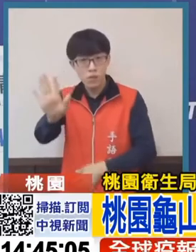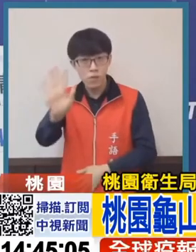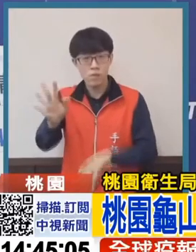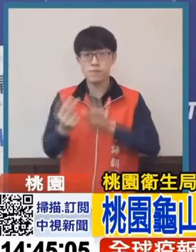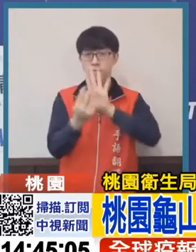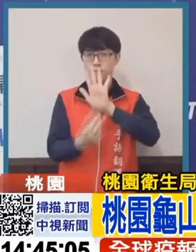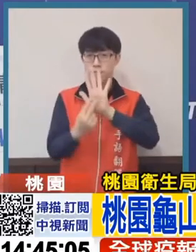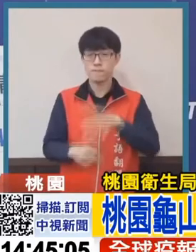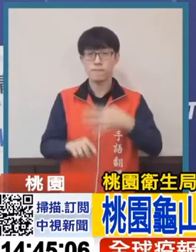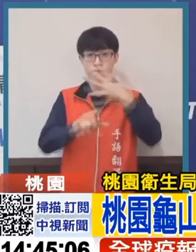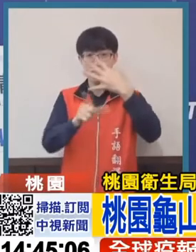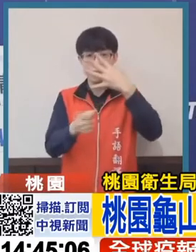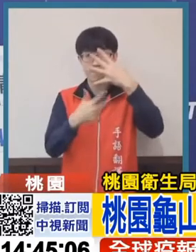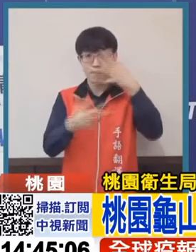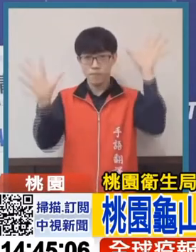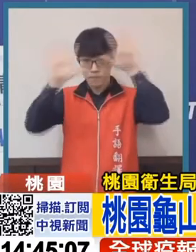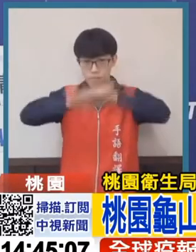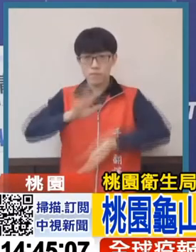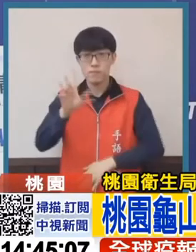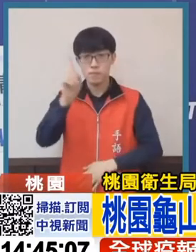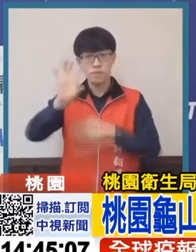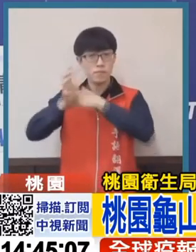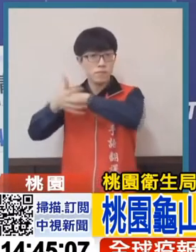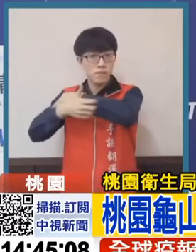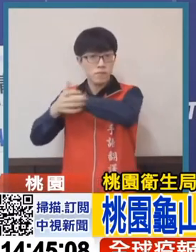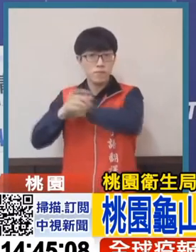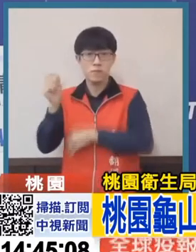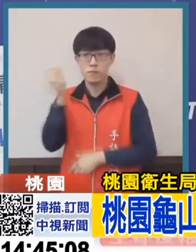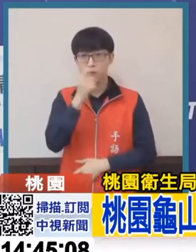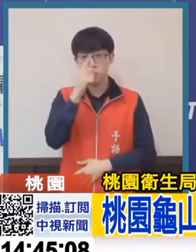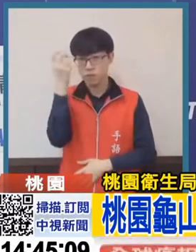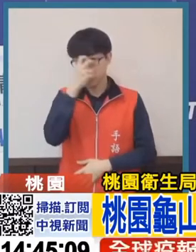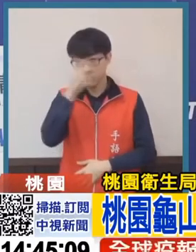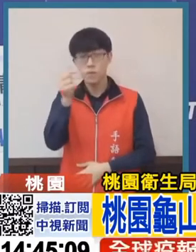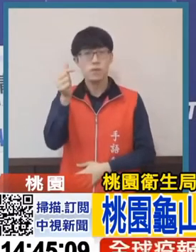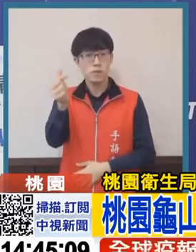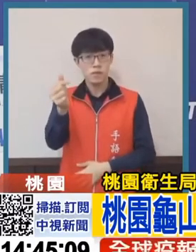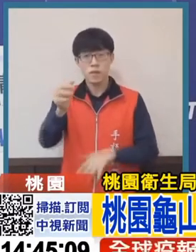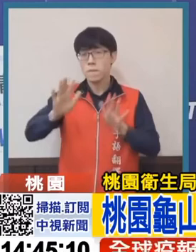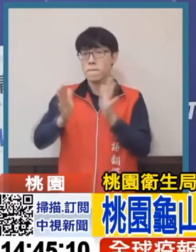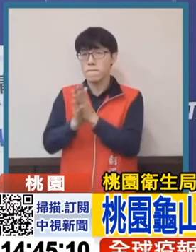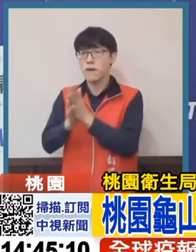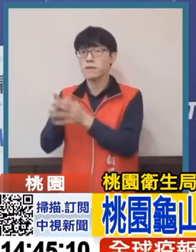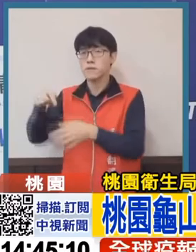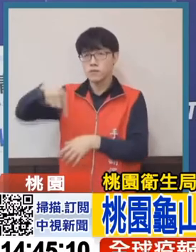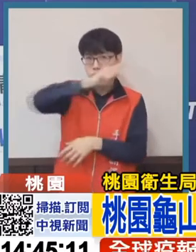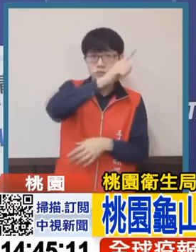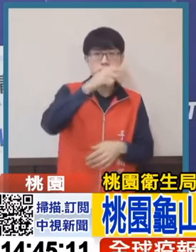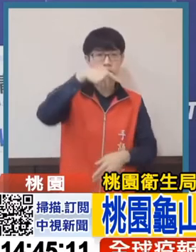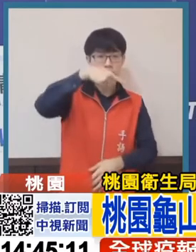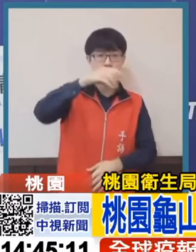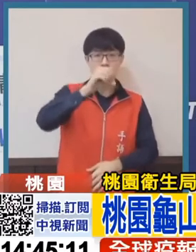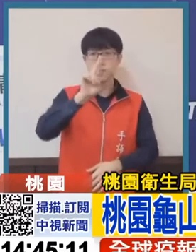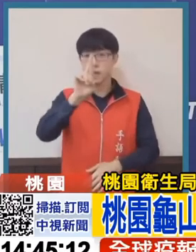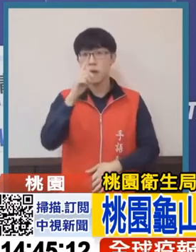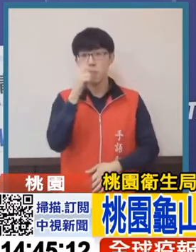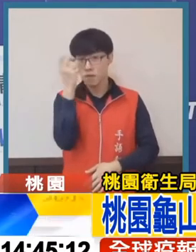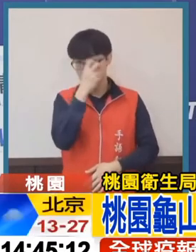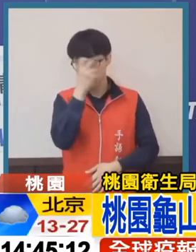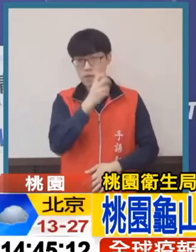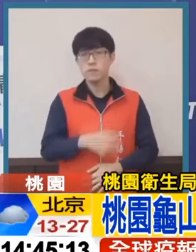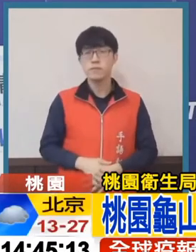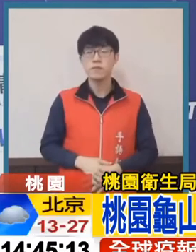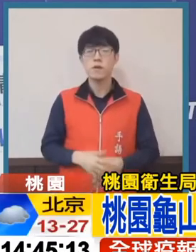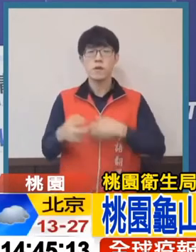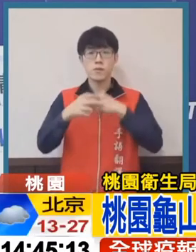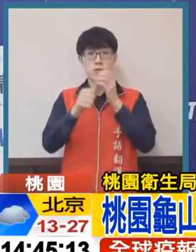在4月7号晚间呢，有一位移工快筛阳性之后，随即安排 PCR 做采检。那卫生